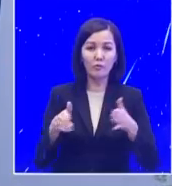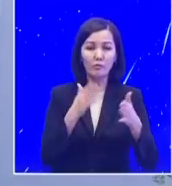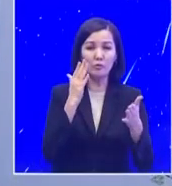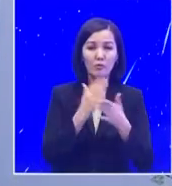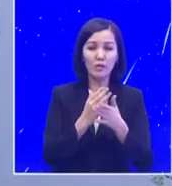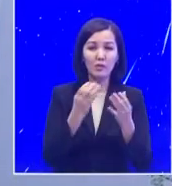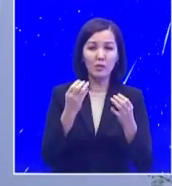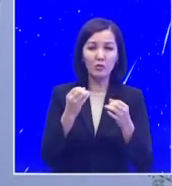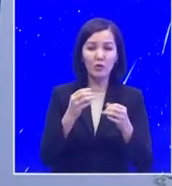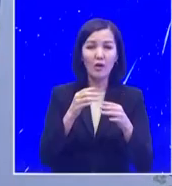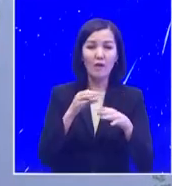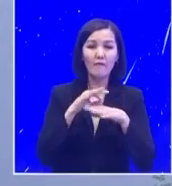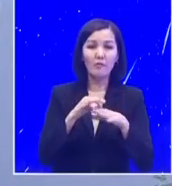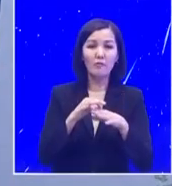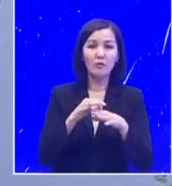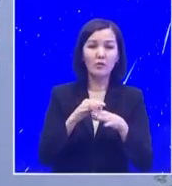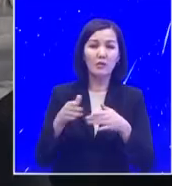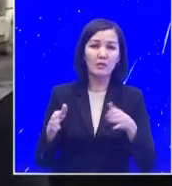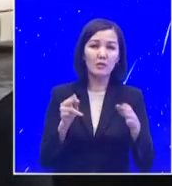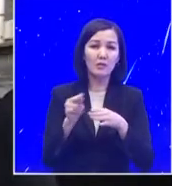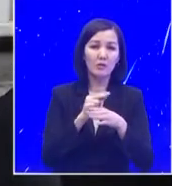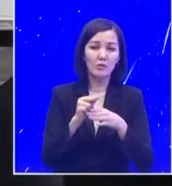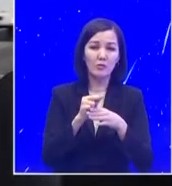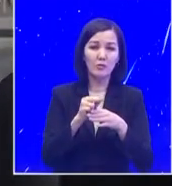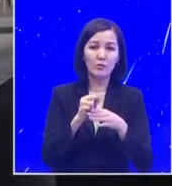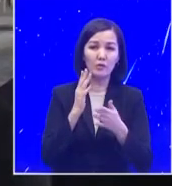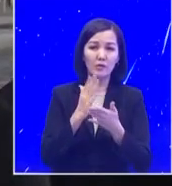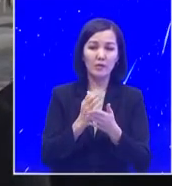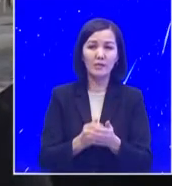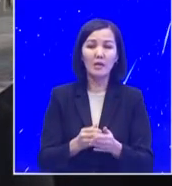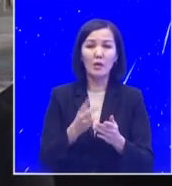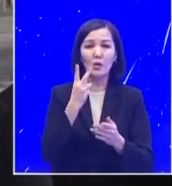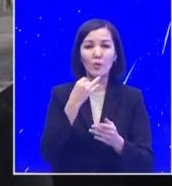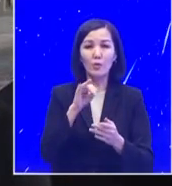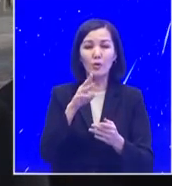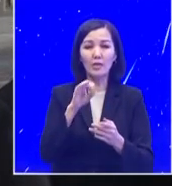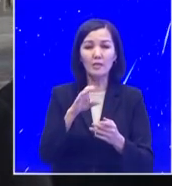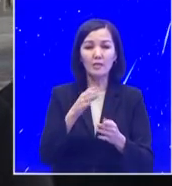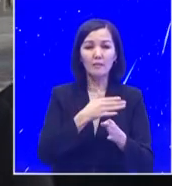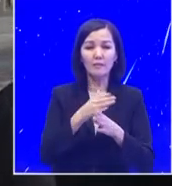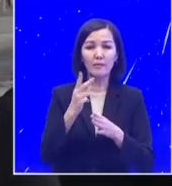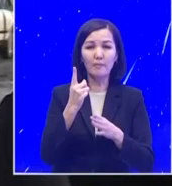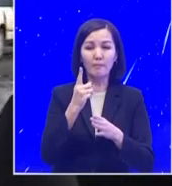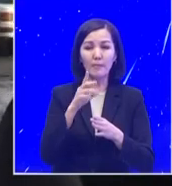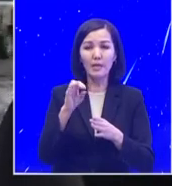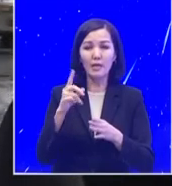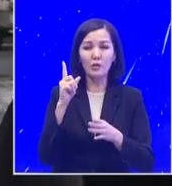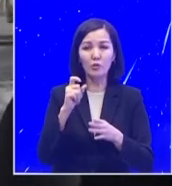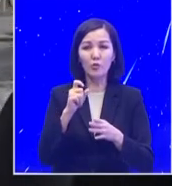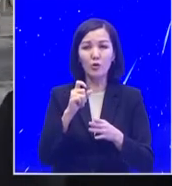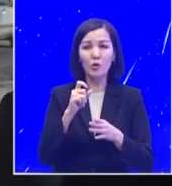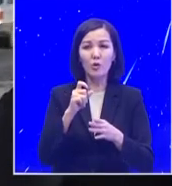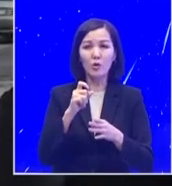Кроме того, ведутся дорожно-строительные работы. В Уйтасе на сегодняшний день выделено 1 100 000 000